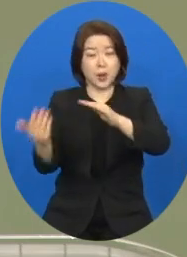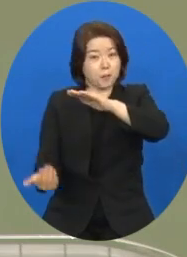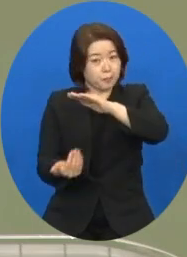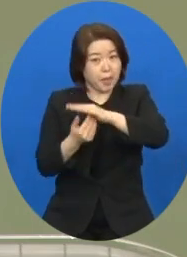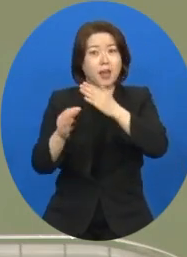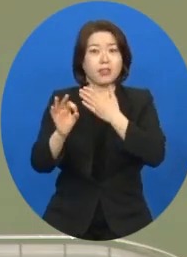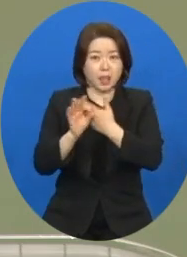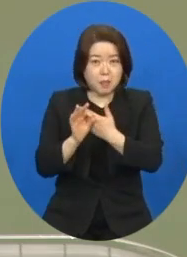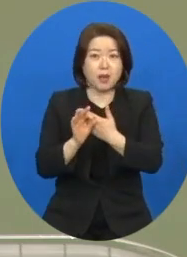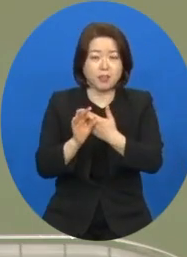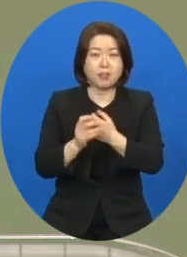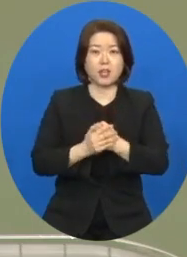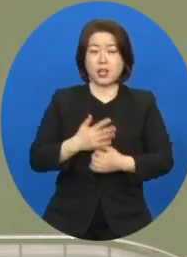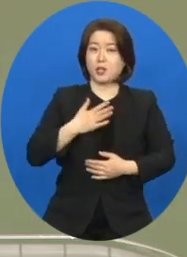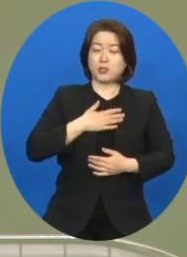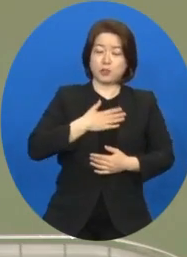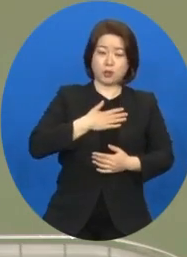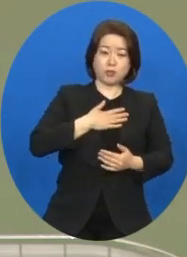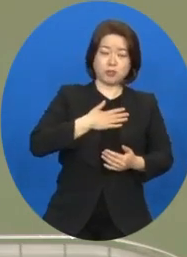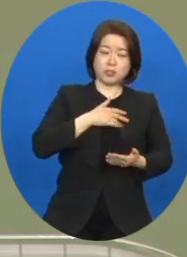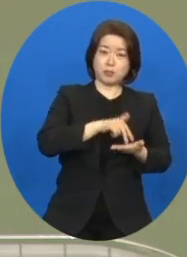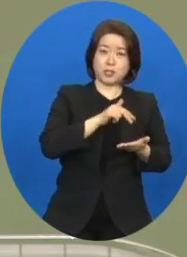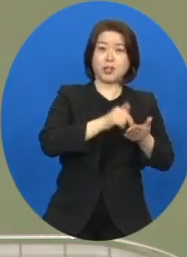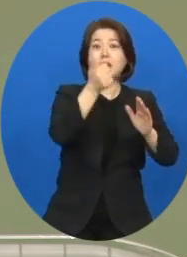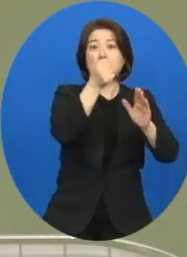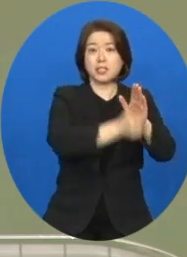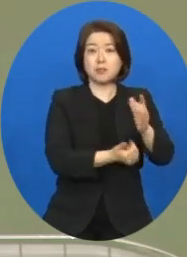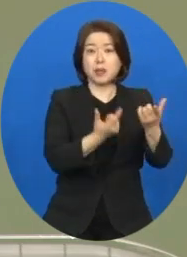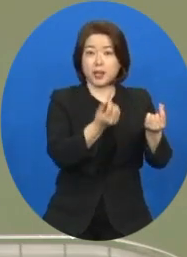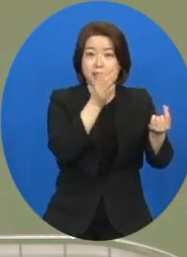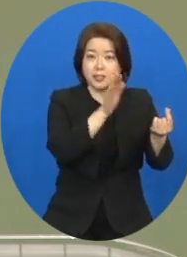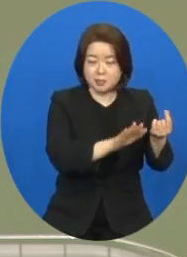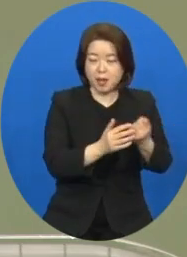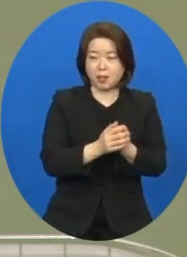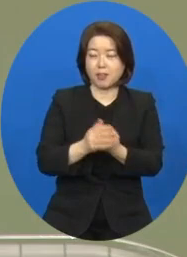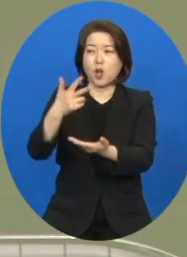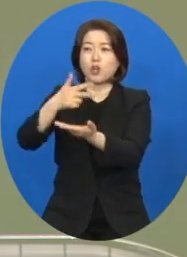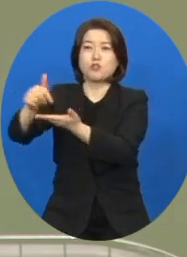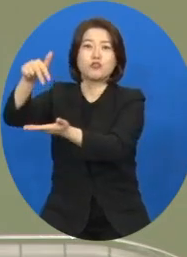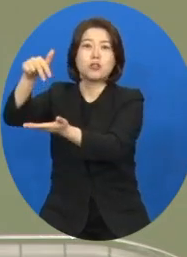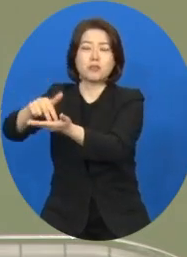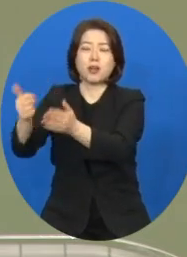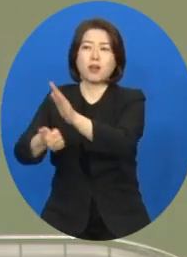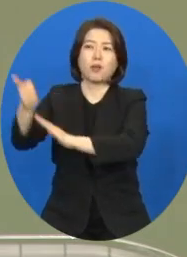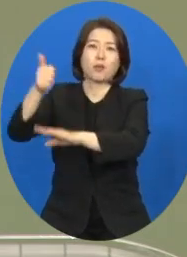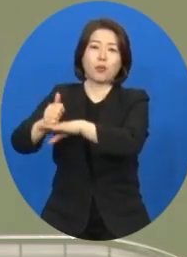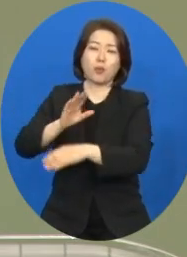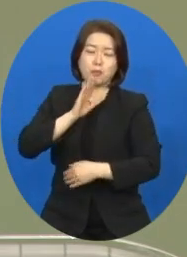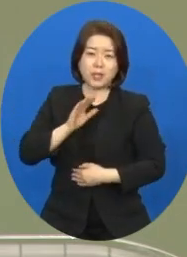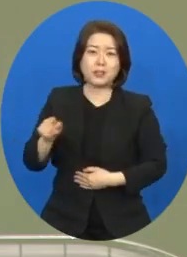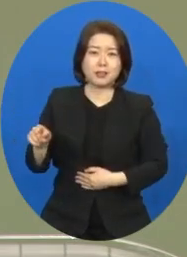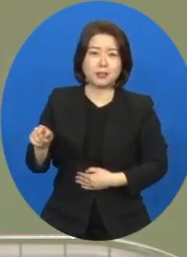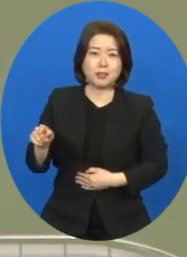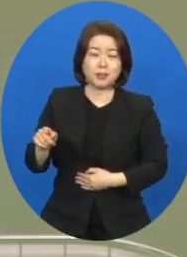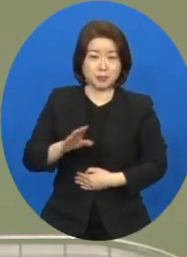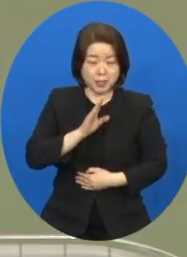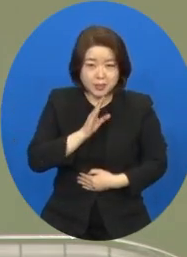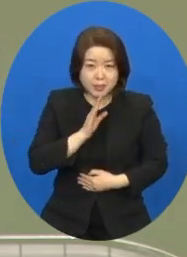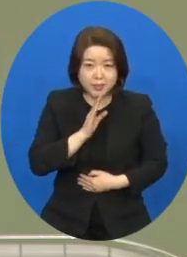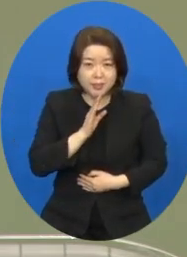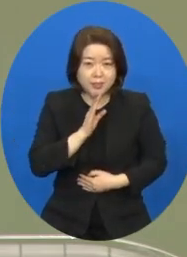일어난다면 저는 실패로 끝난 것 같아도 우리 주님께는 성공이잖아요.